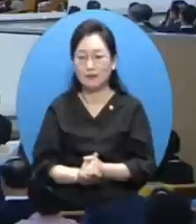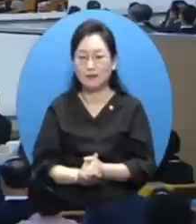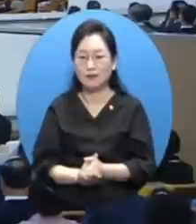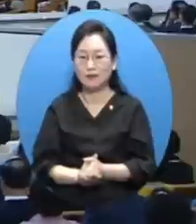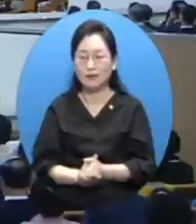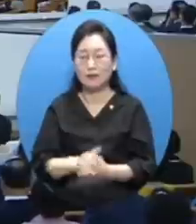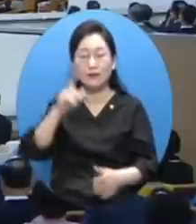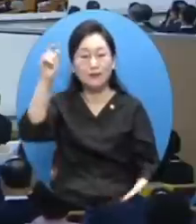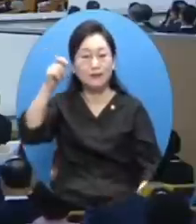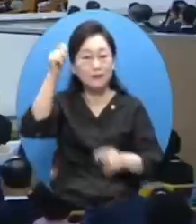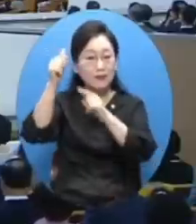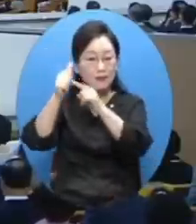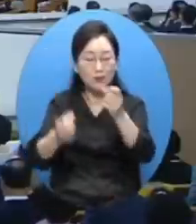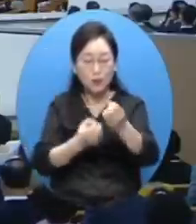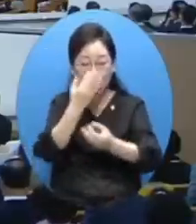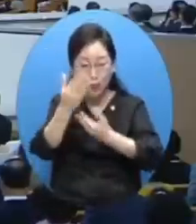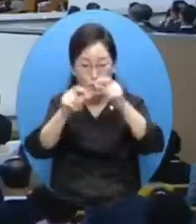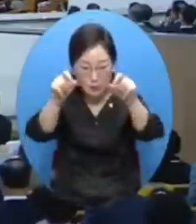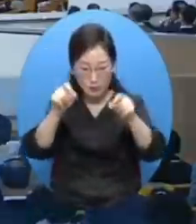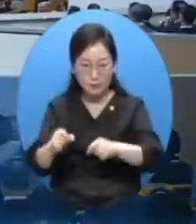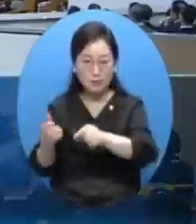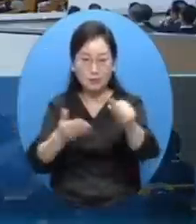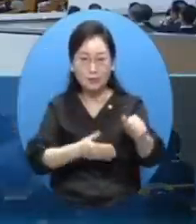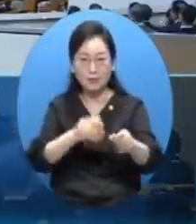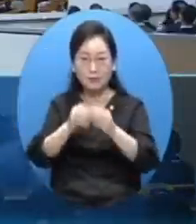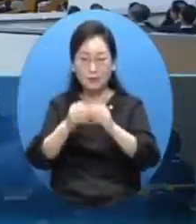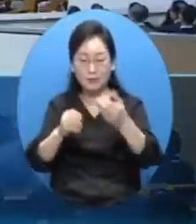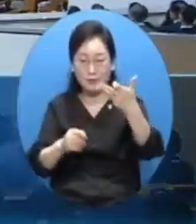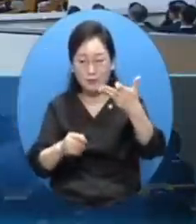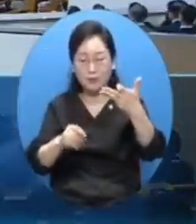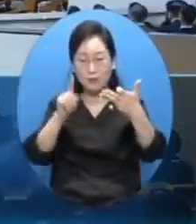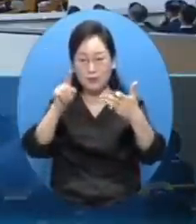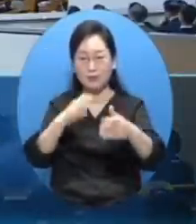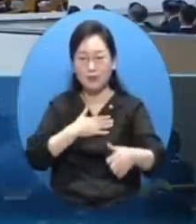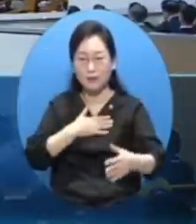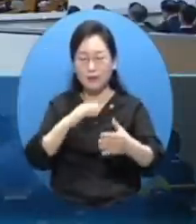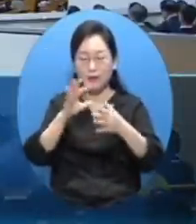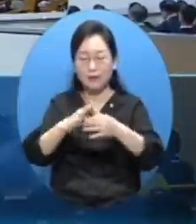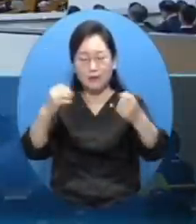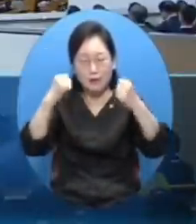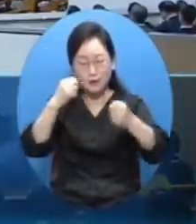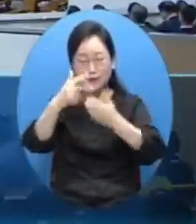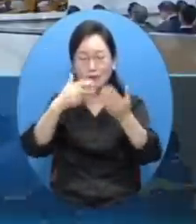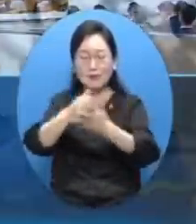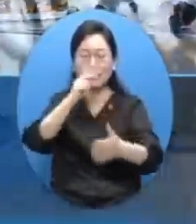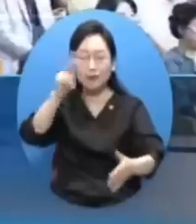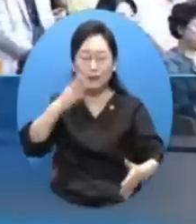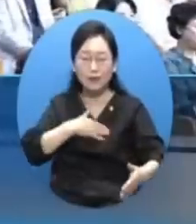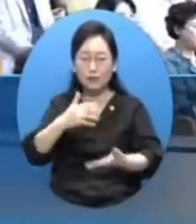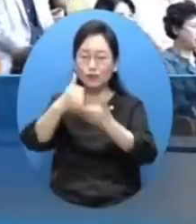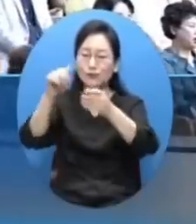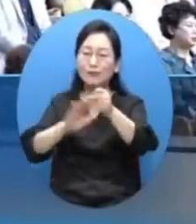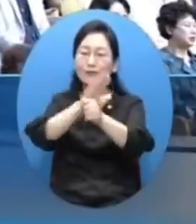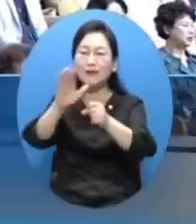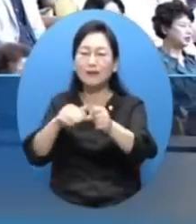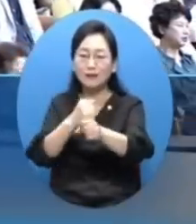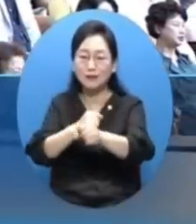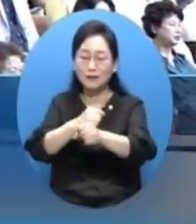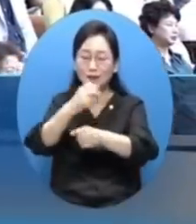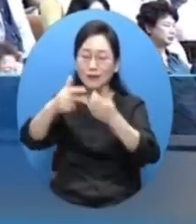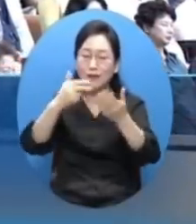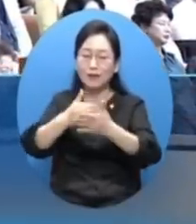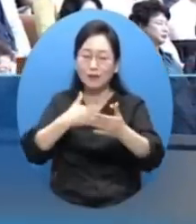다윗의 고백이 우리의 고백이 되기를 바랍니다. 10편 18편에 그런 고백합니다. 나의 힘이신 여호와여, 내가 주를 사랑하나이다. 여호와는